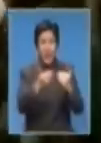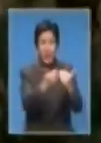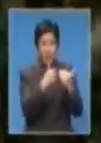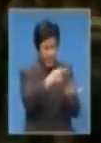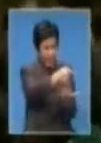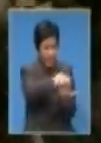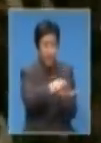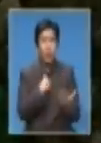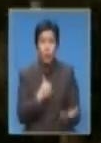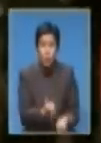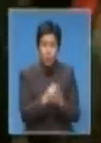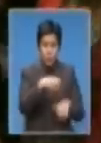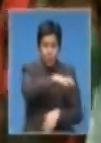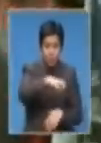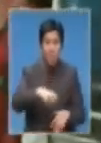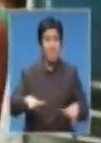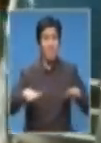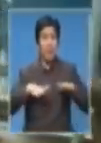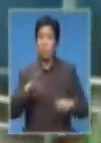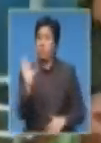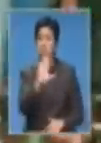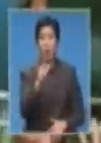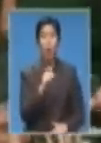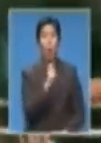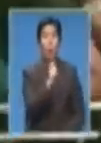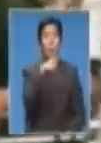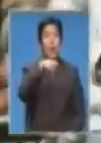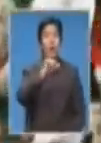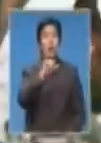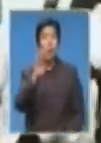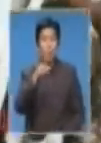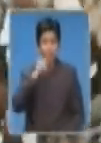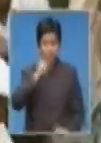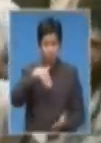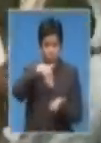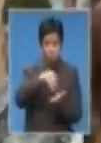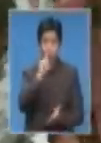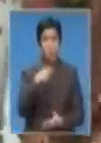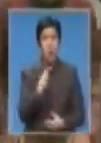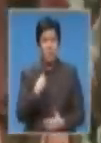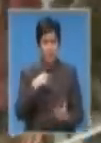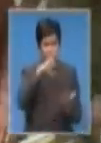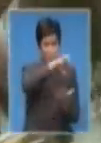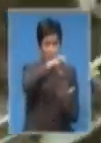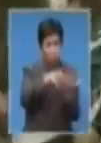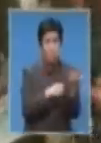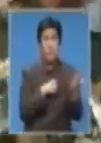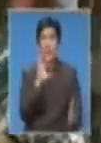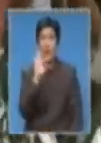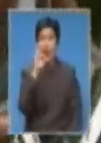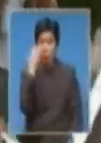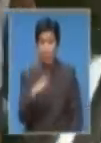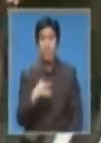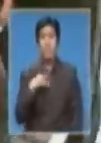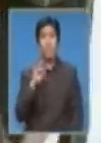ต้องพยพที่พักพิงก็ต้องไม่เกิดขึ้นเพราะอะไรเพราะวันนี้เรามีศูนย์พยพพักพิงอยู่แล้วทั้งเท่าไหร่90มั้งนะ8